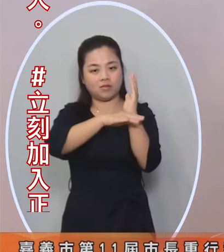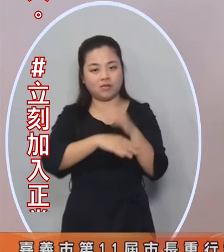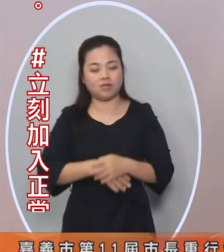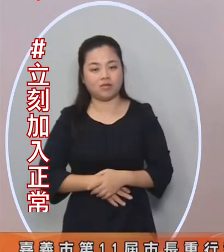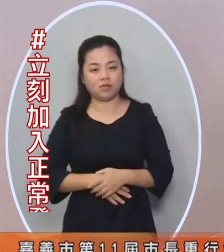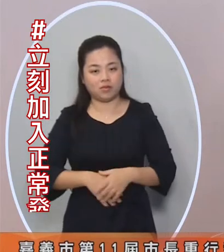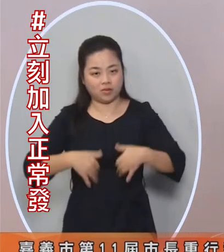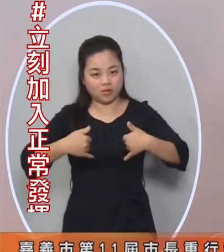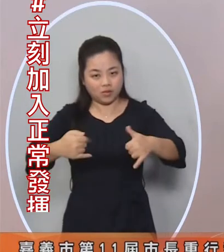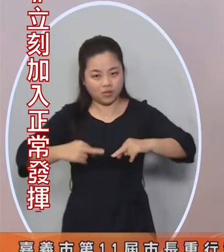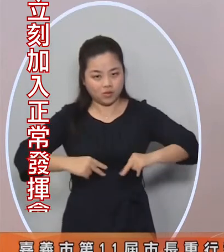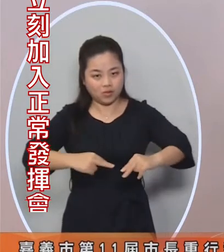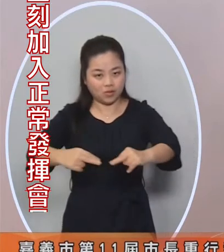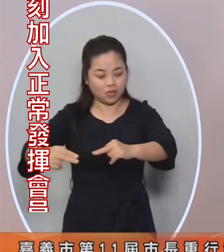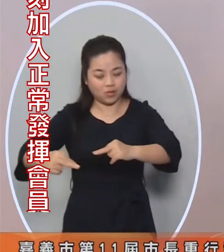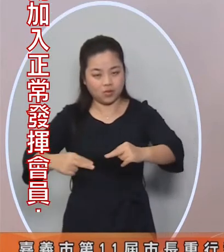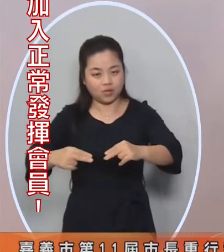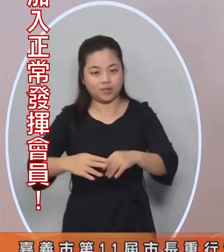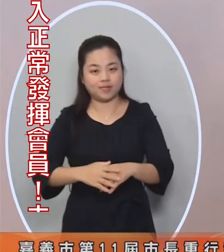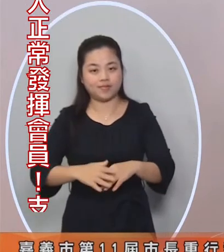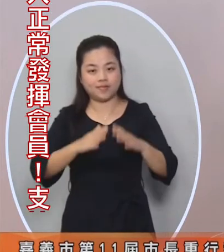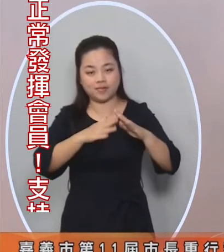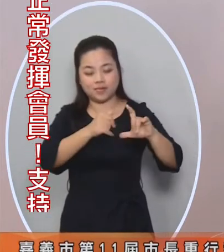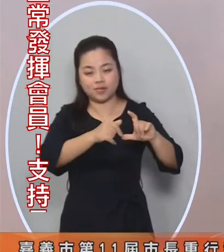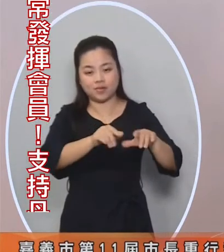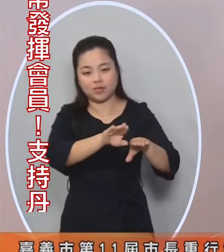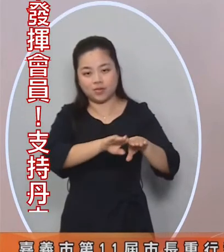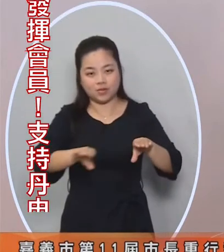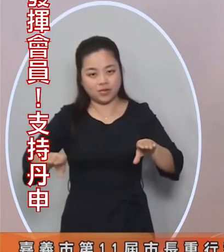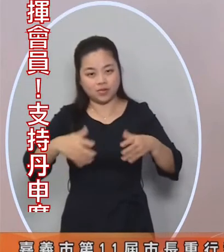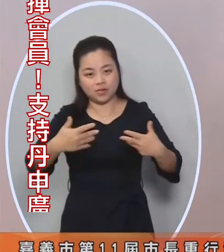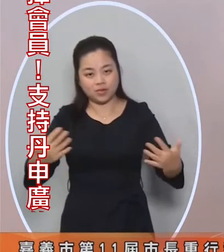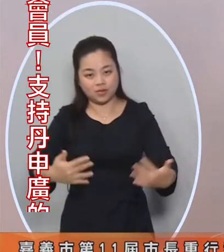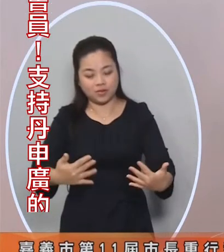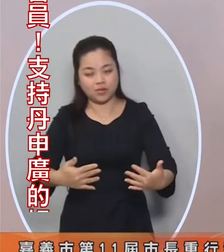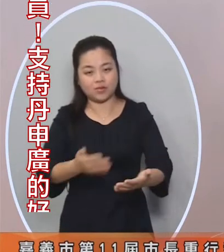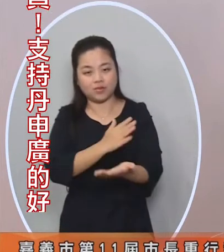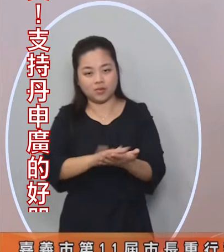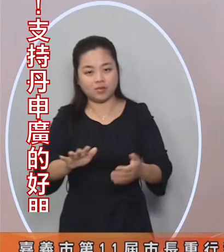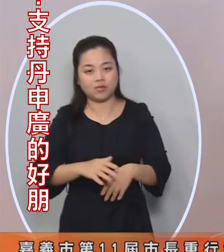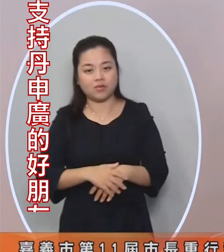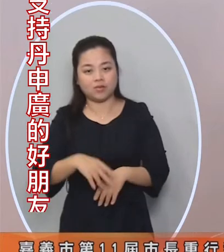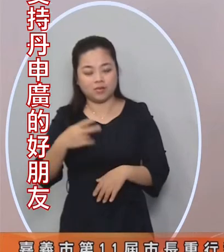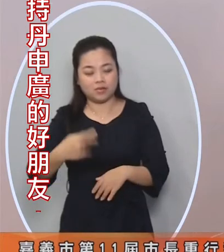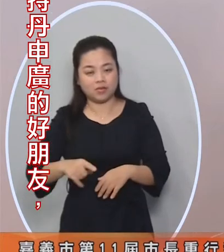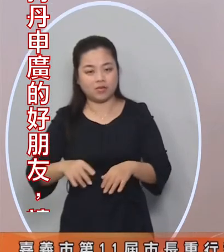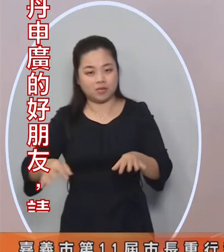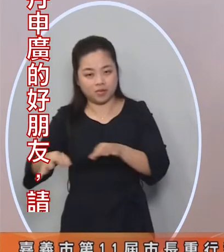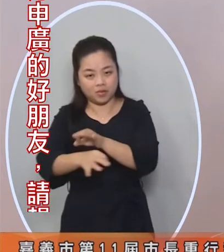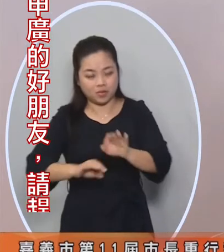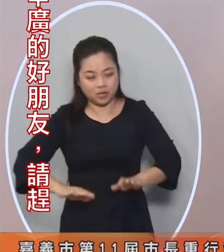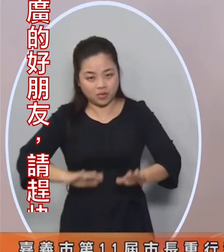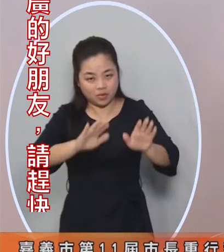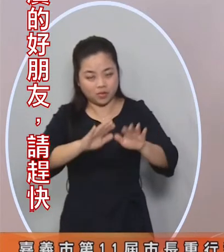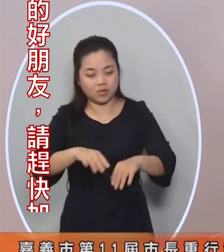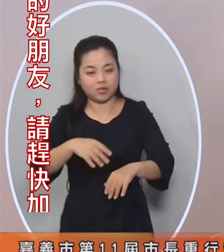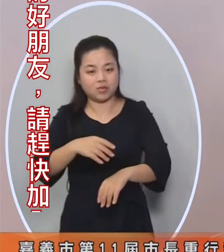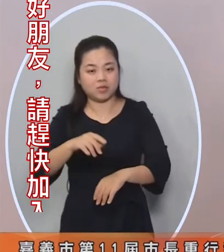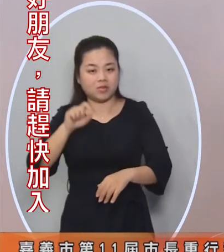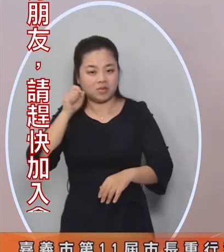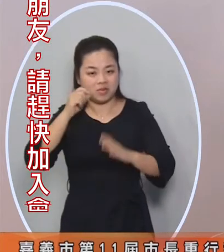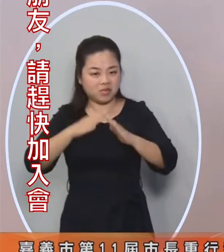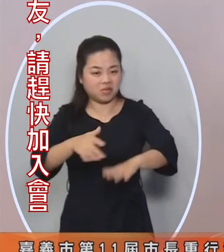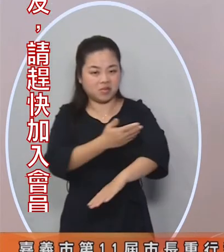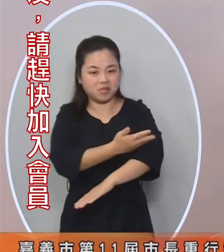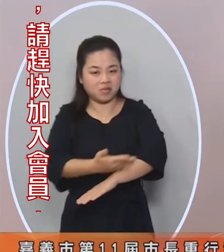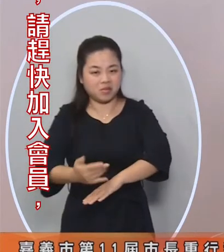通重新规划设计，改善市区停车问题，促进商圈发展。本市排水沟臭味